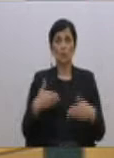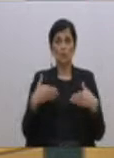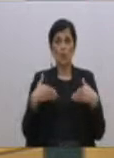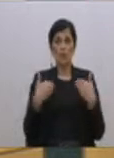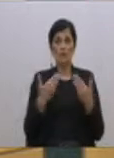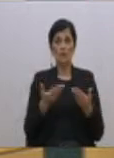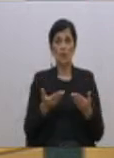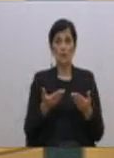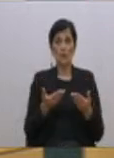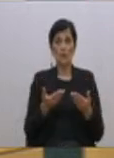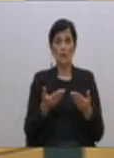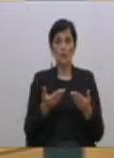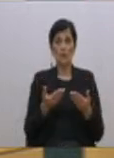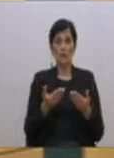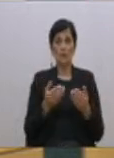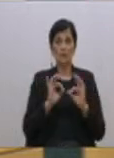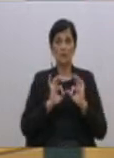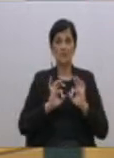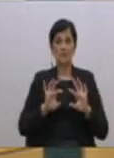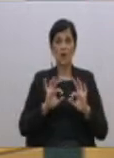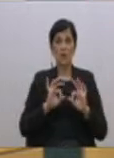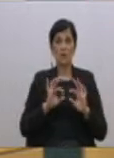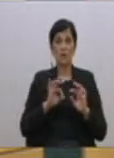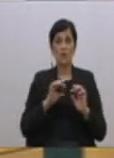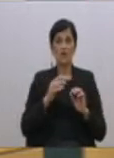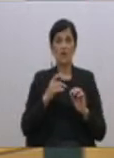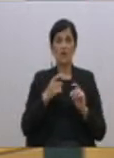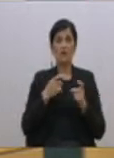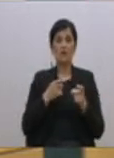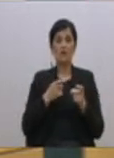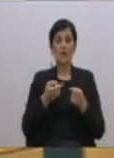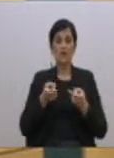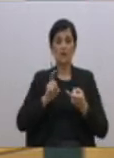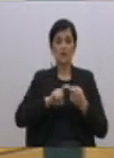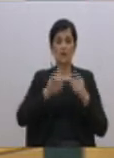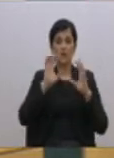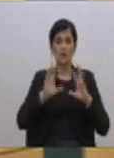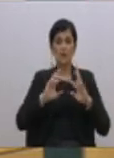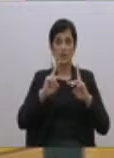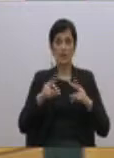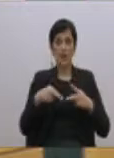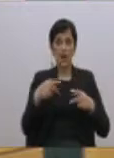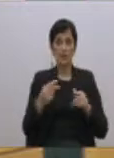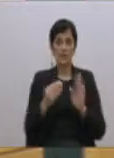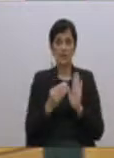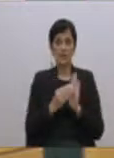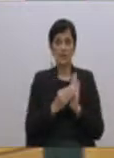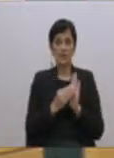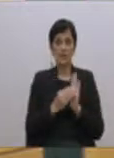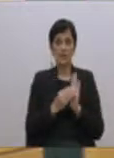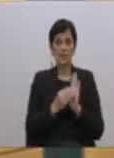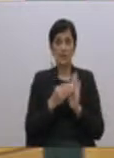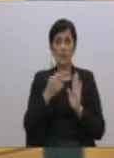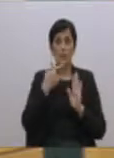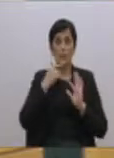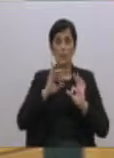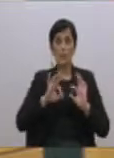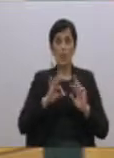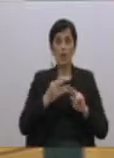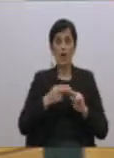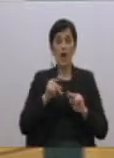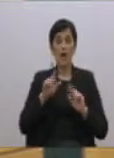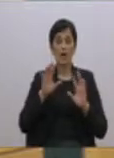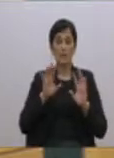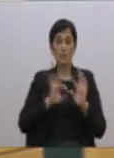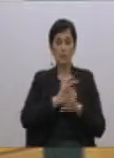Მოგესალმებით. Წარმოგიდგენთ იარაღის შესახებ საქართველოს კანონში შესატან ცვლილებებს. მოიხსენებათ, რომ აღნიშნულ